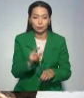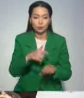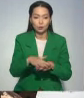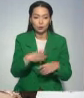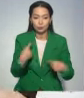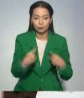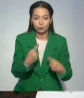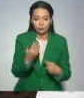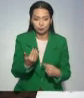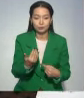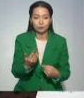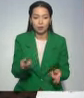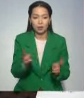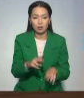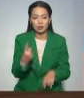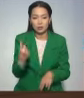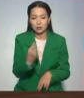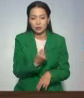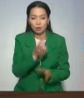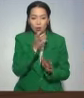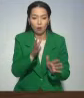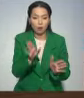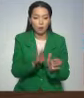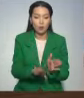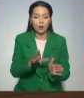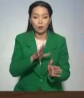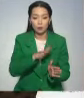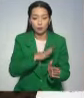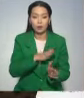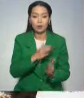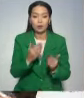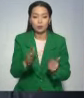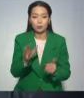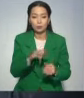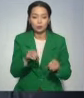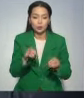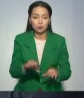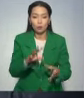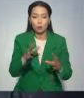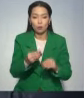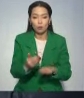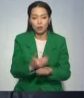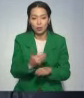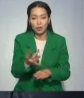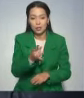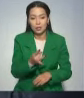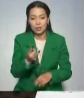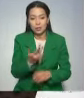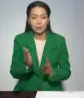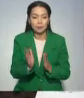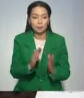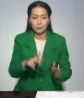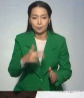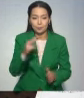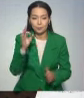этого города осталось без тепла на неделю Следующий вопрос Это экологическая обстановка из общего объема выбросов по республике порядка 30